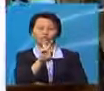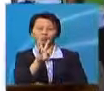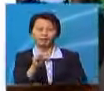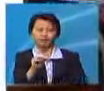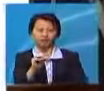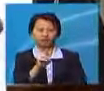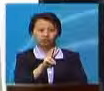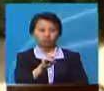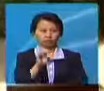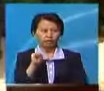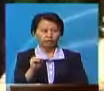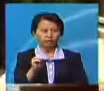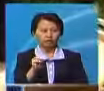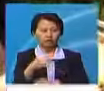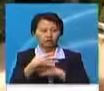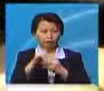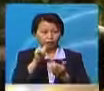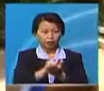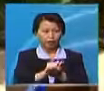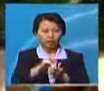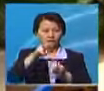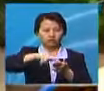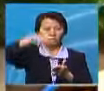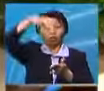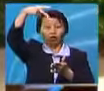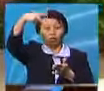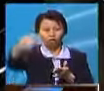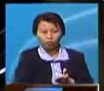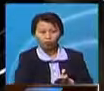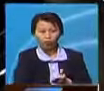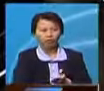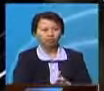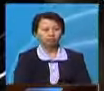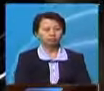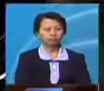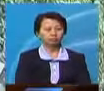bang. 20 meter. Lepas tu kita lompat.